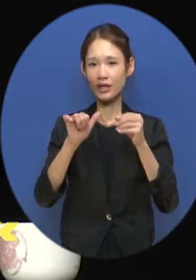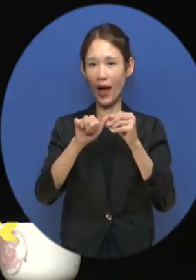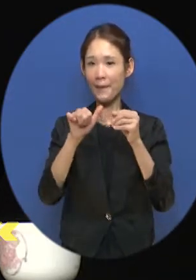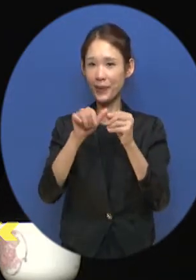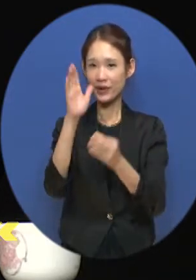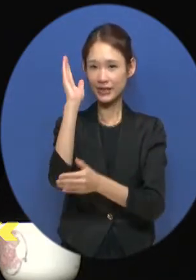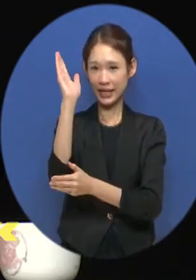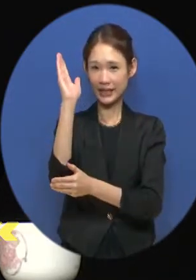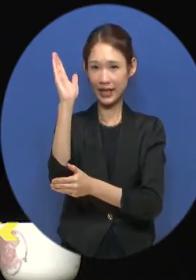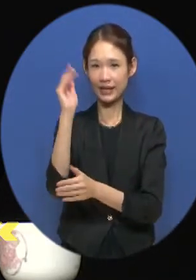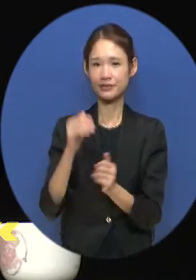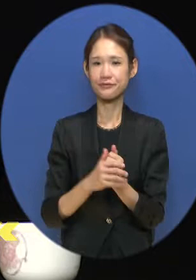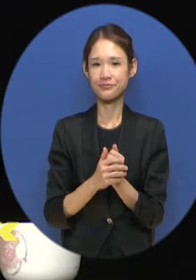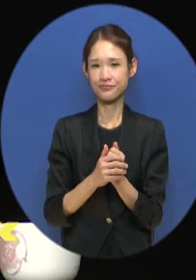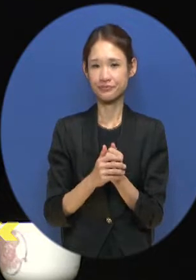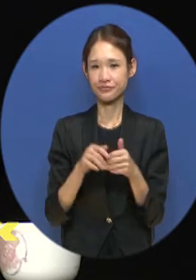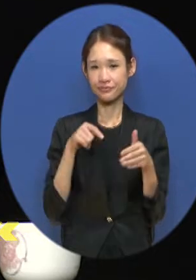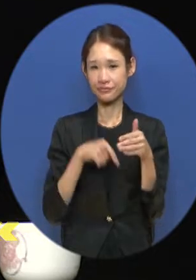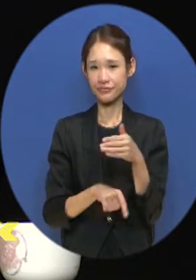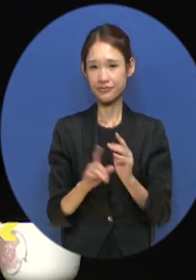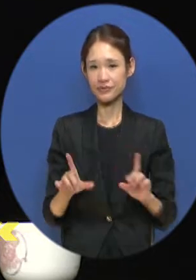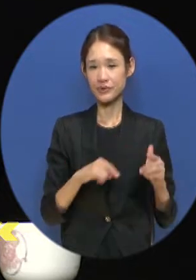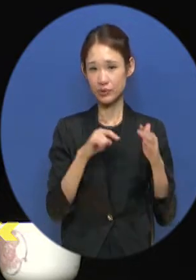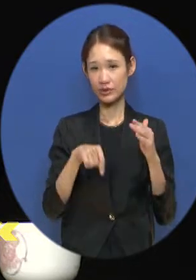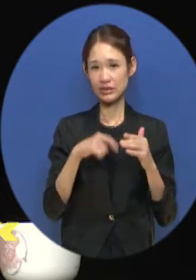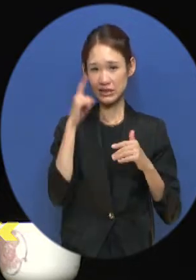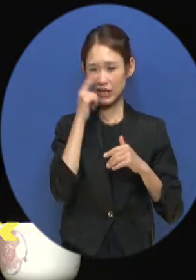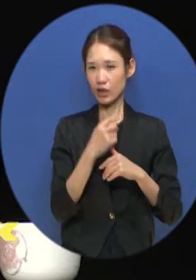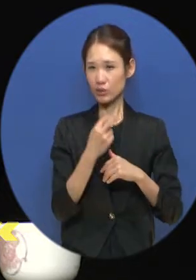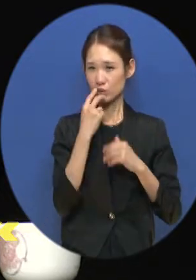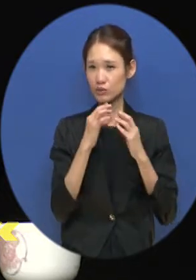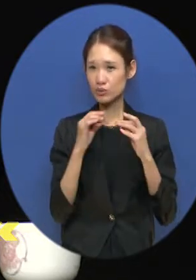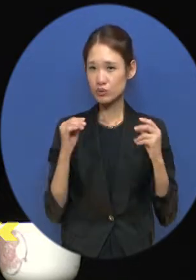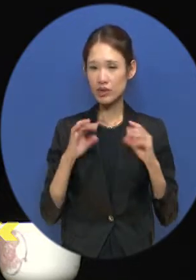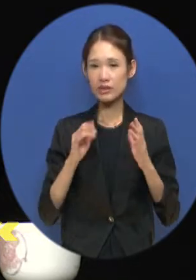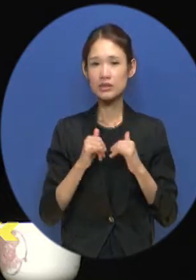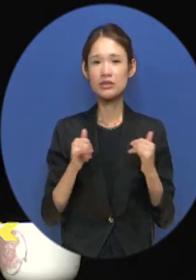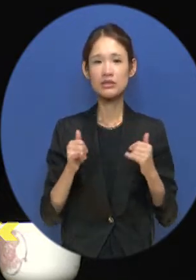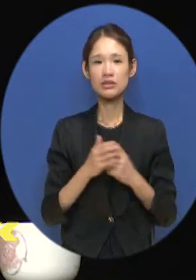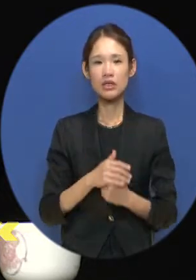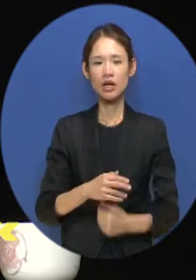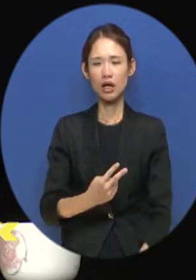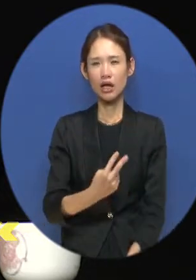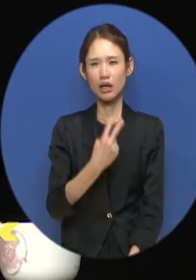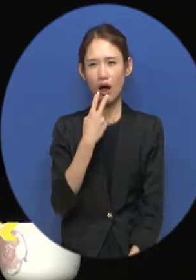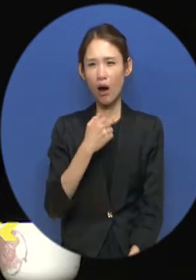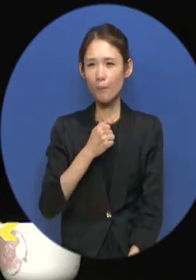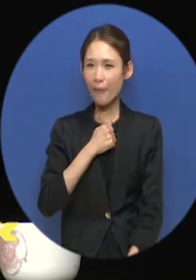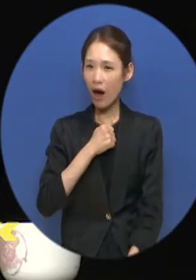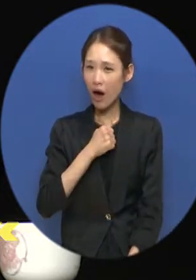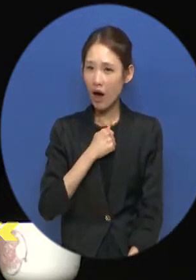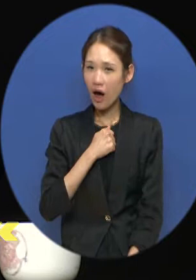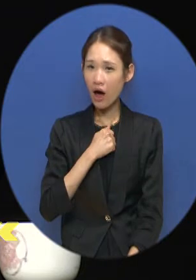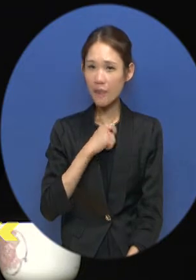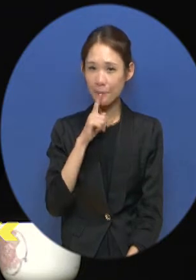다섯 번째 시간으로 지하생활 속의 미세먼지, 시민들이 숨이 막힌다라는